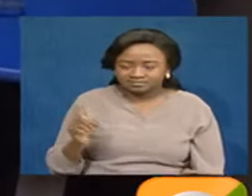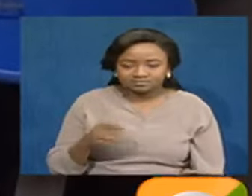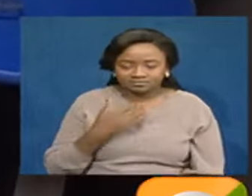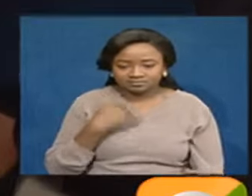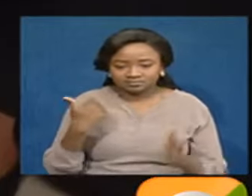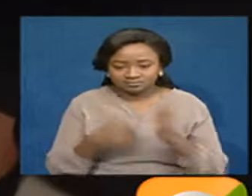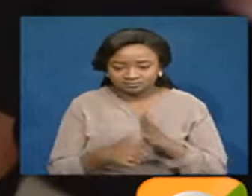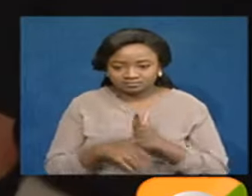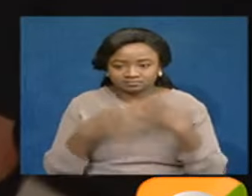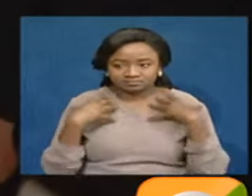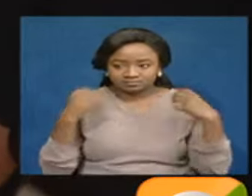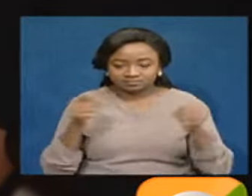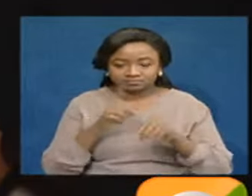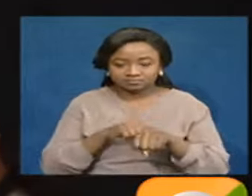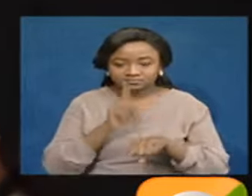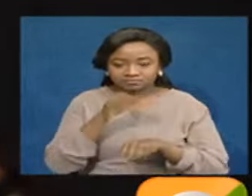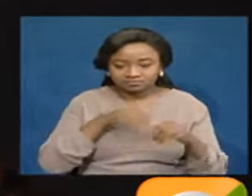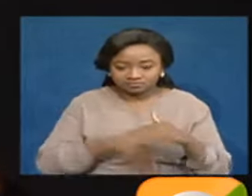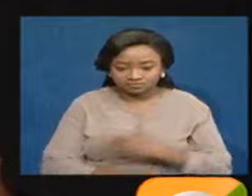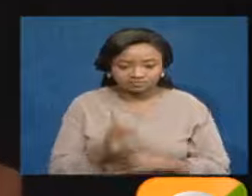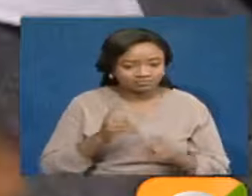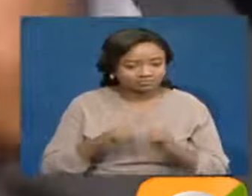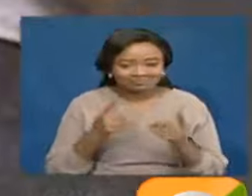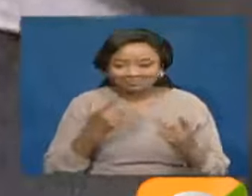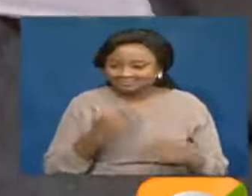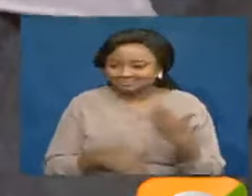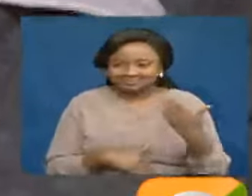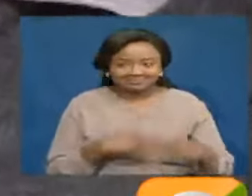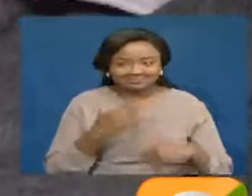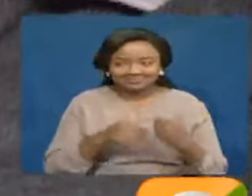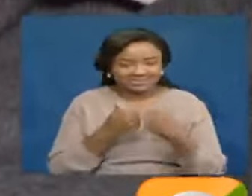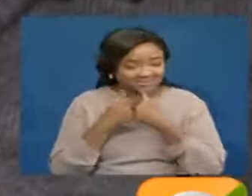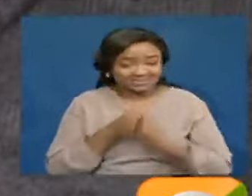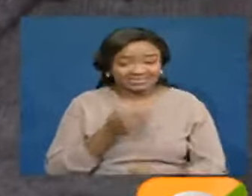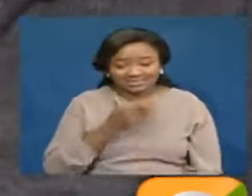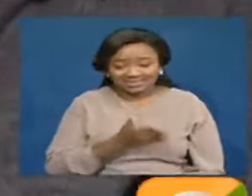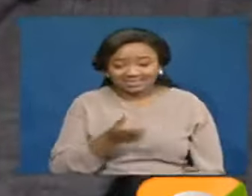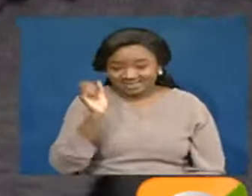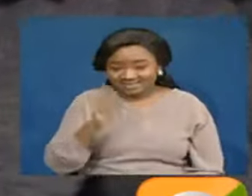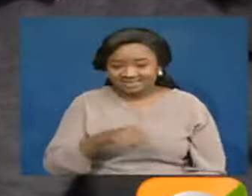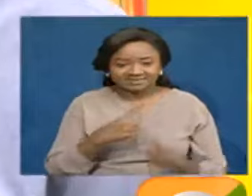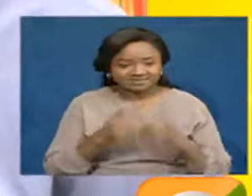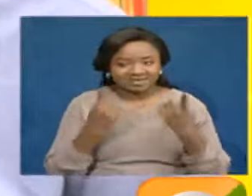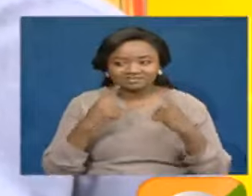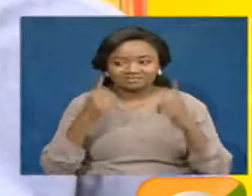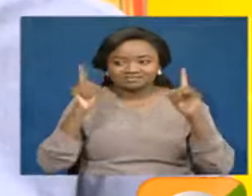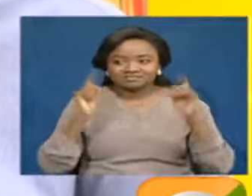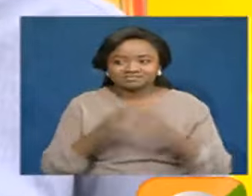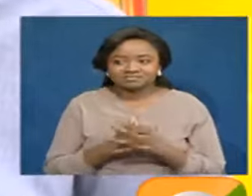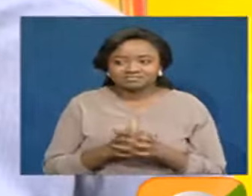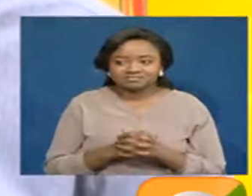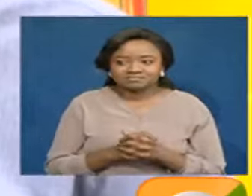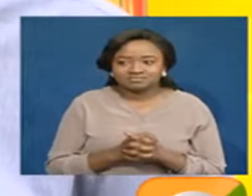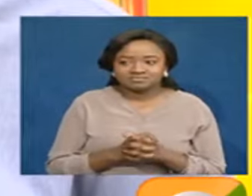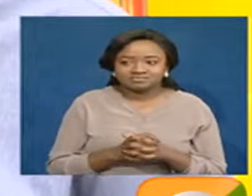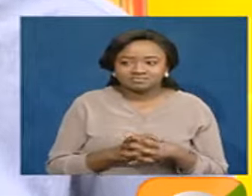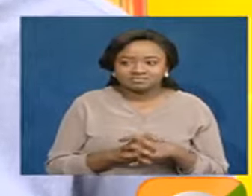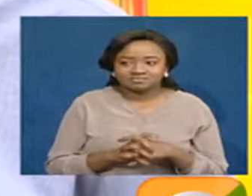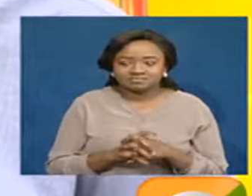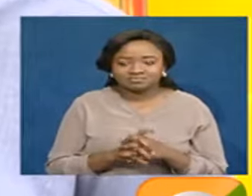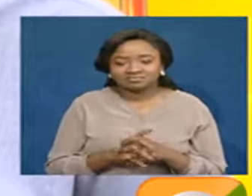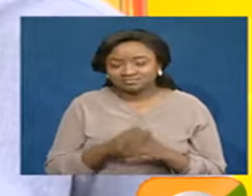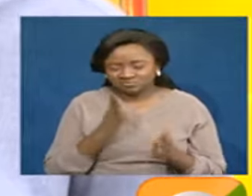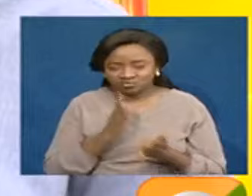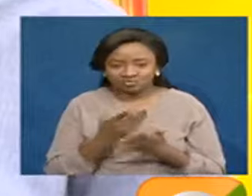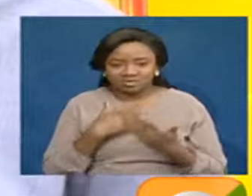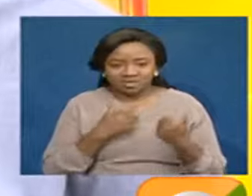ya kiafya alipozaliwa, ila amefanikiwa licha ya changamoto zake kutafuta elimu. Amekuwa na changamoto ya mwili hapa na